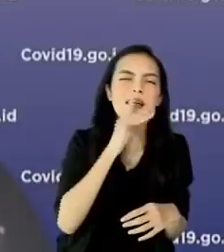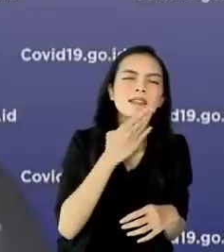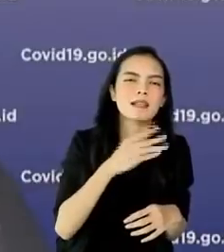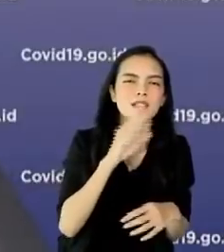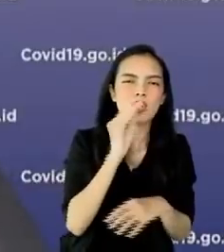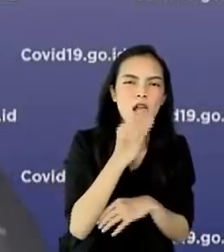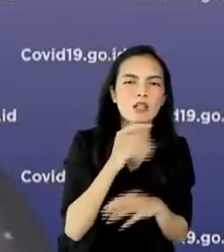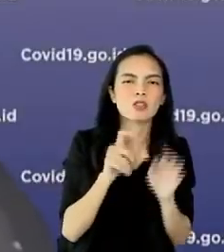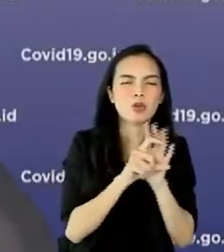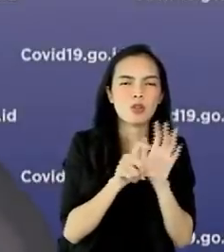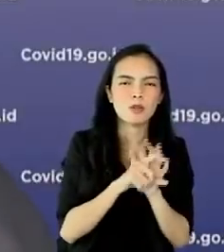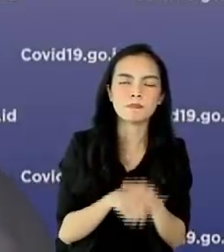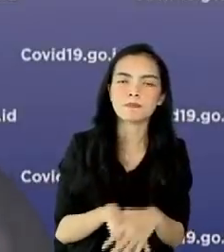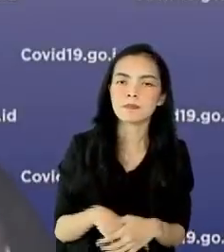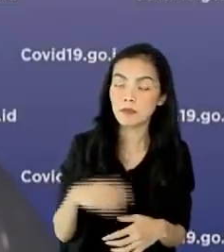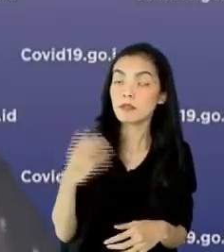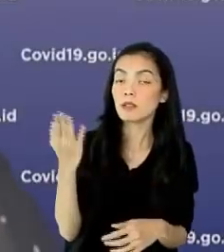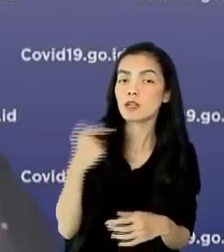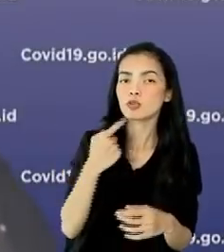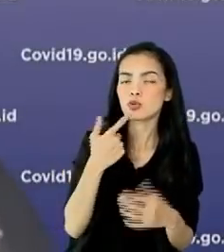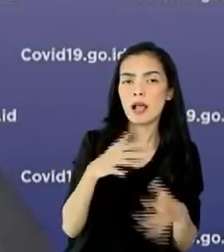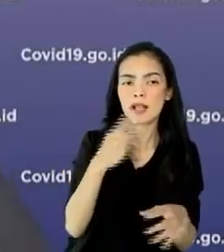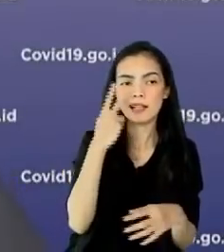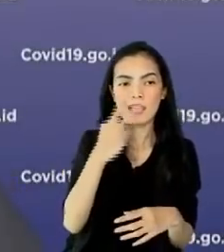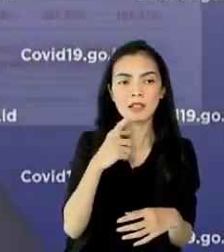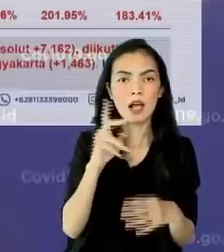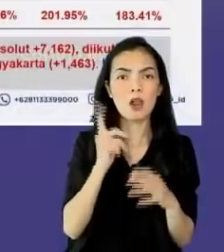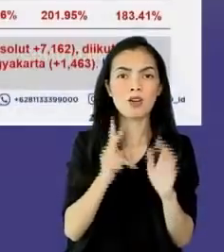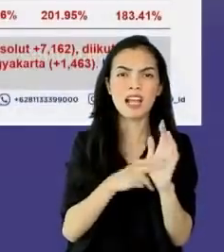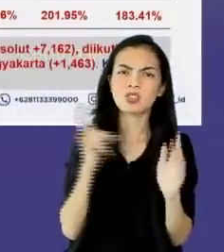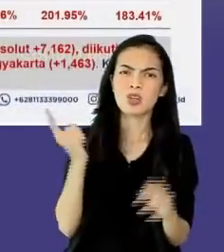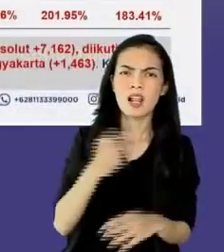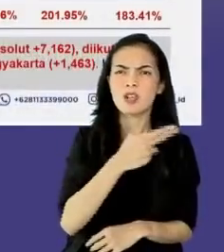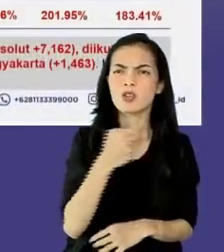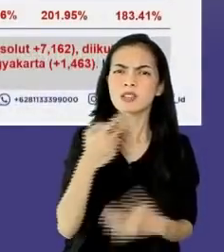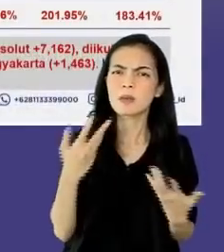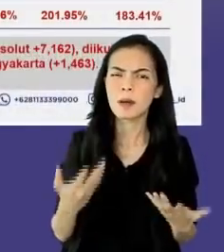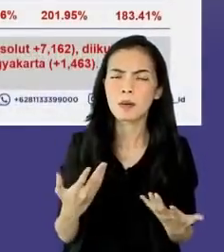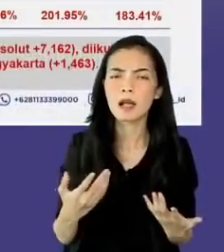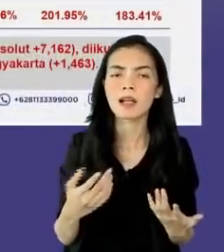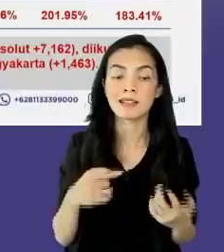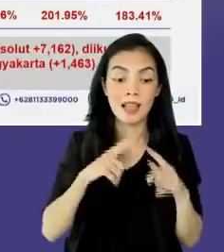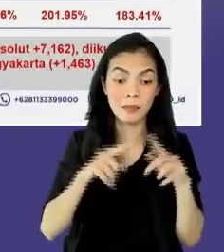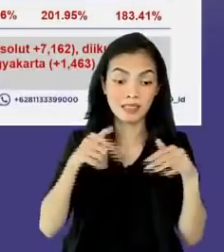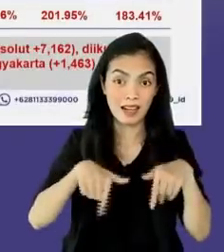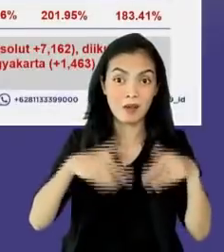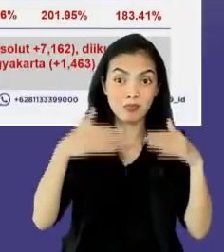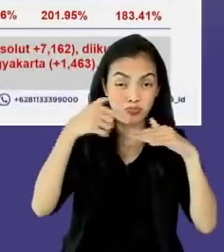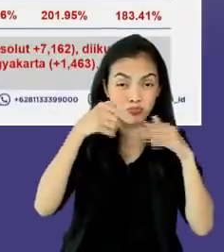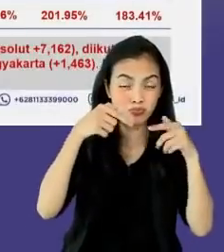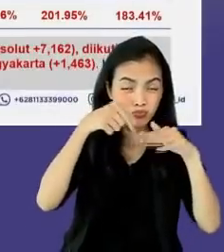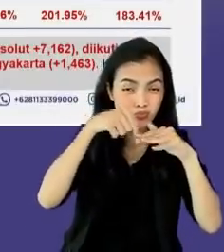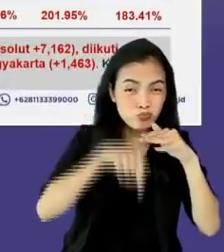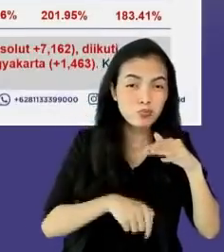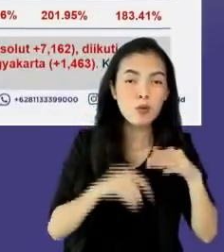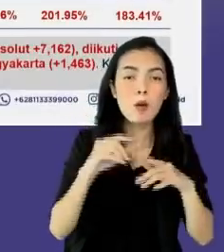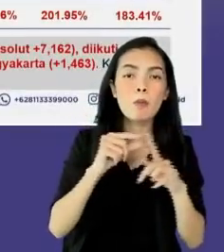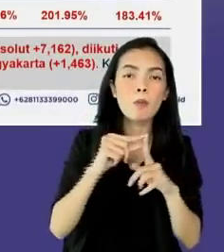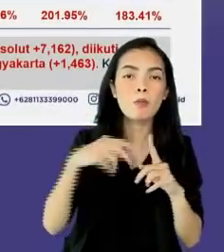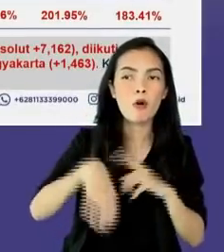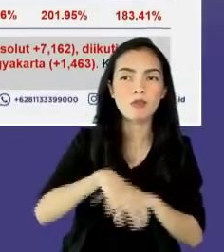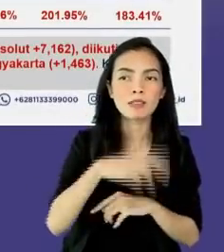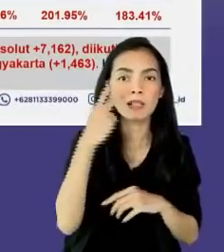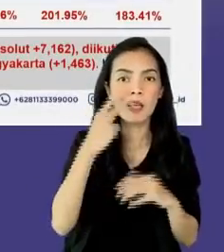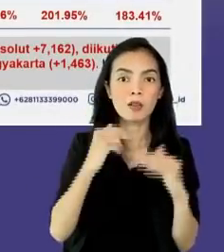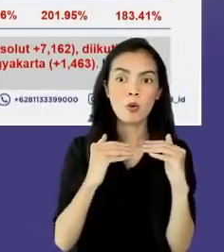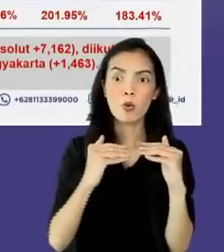lihat secara nasional. Sekarang kita lihat kalau di provinsi ternyata memang benar di bulan Juli itu kita lihat barnya naiknya nggak